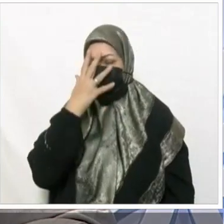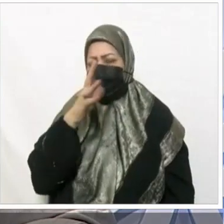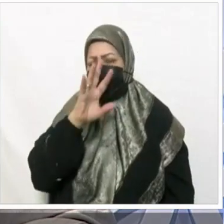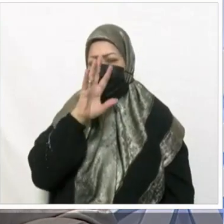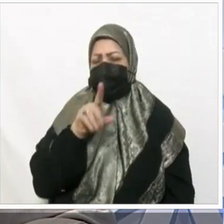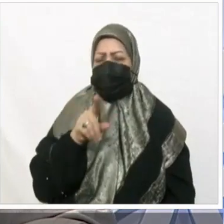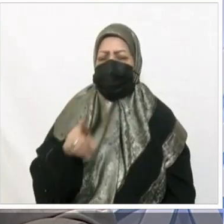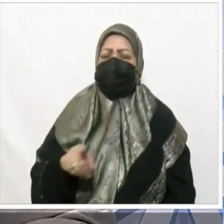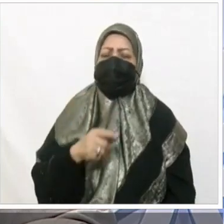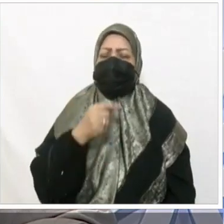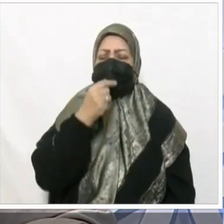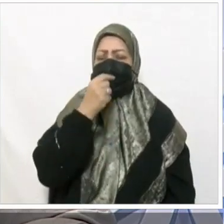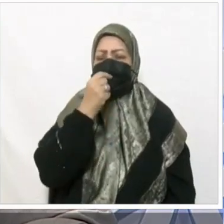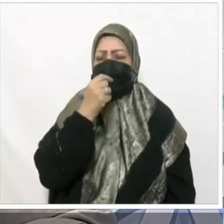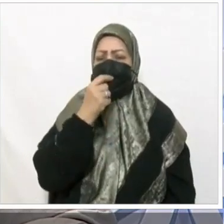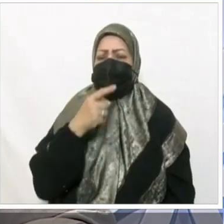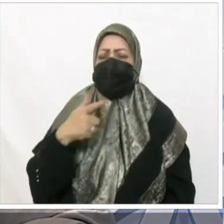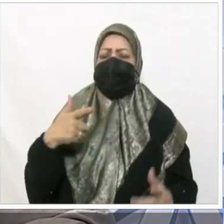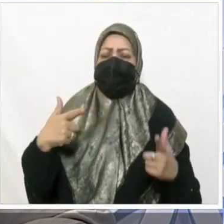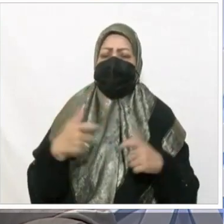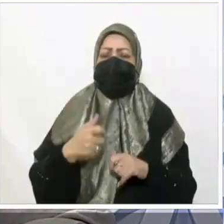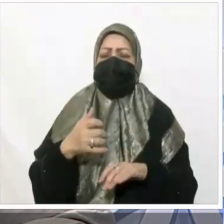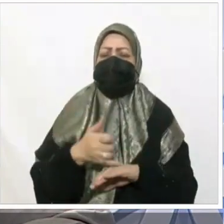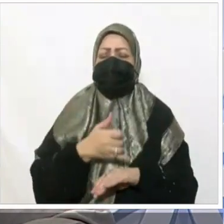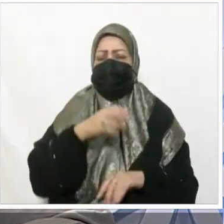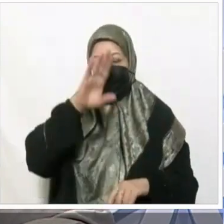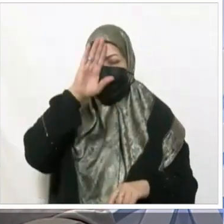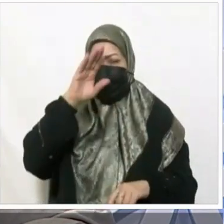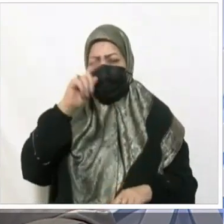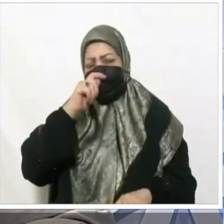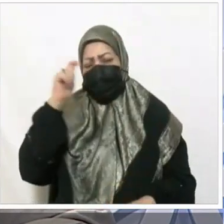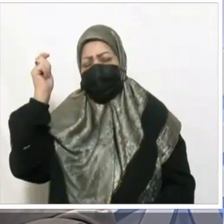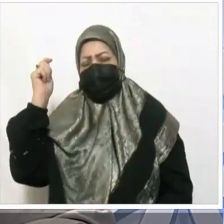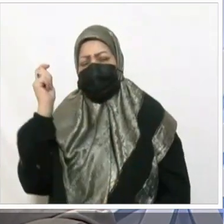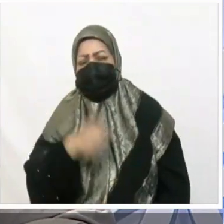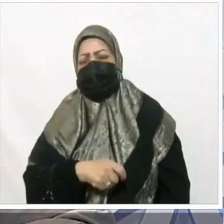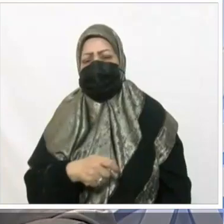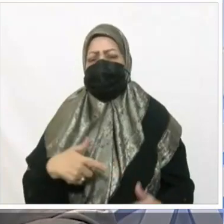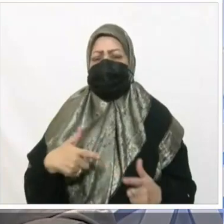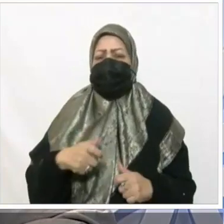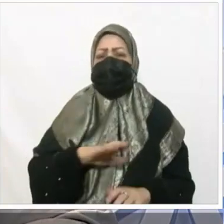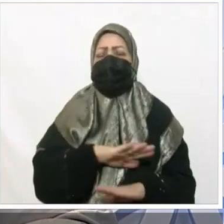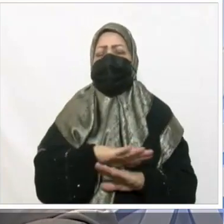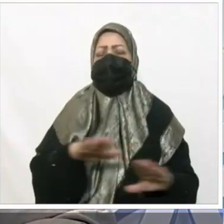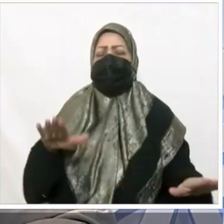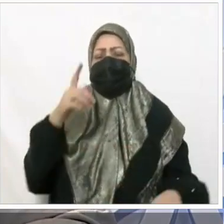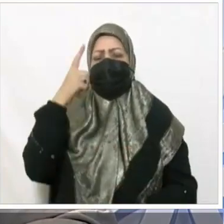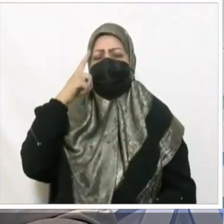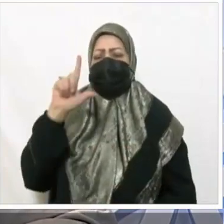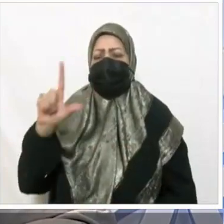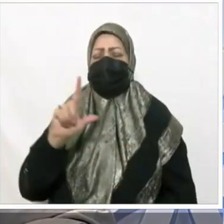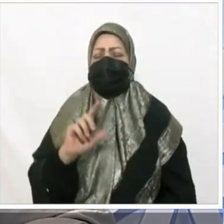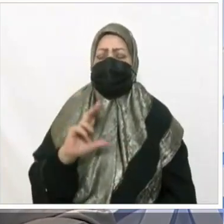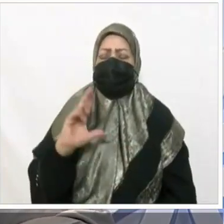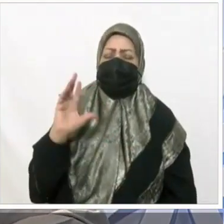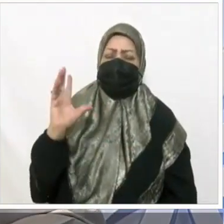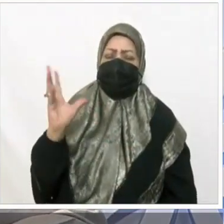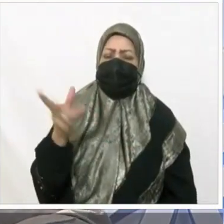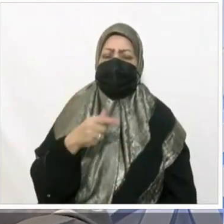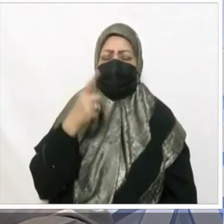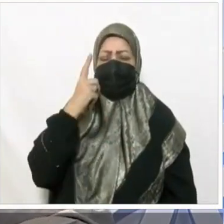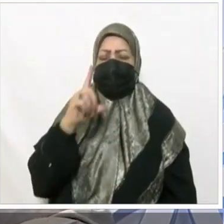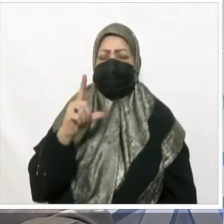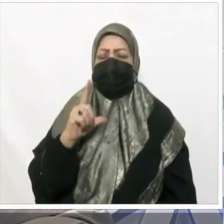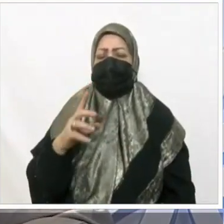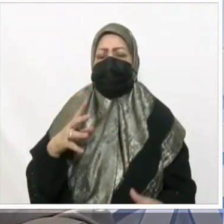المذهب المالكية السائد في البلاد والذي اجتمع عليه معظم الليبيين، يحاربونهم علنا